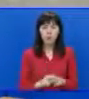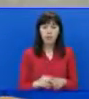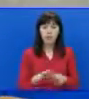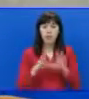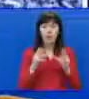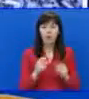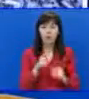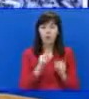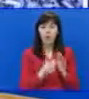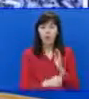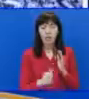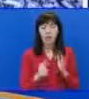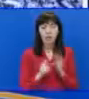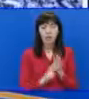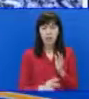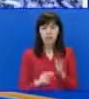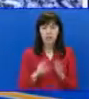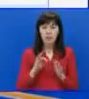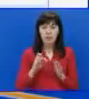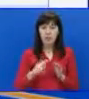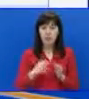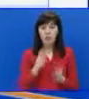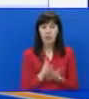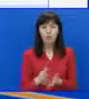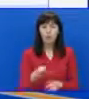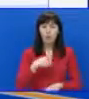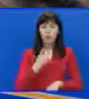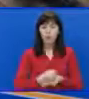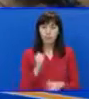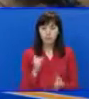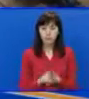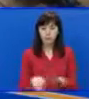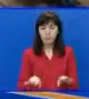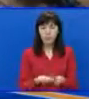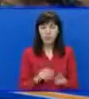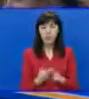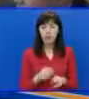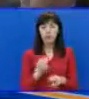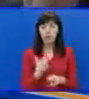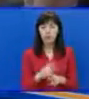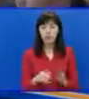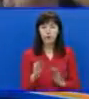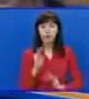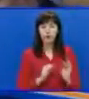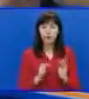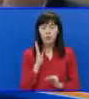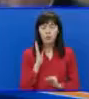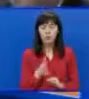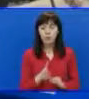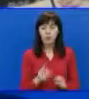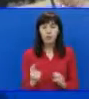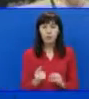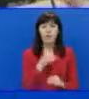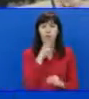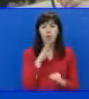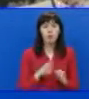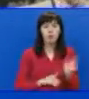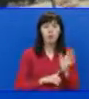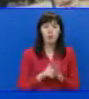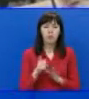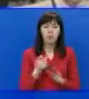көлемі 168 мың гектардан асады. Облыс әкімінің тапсырмасымен биыл солардың 13-і абаттан. Алғашқы кезеңде қолға